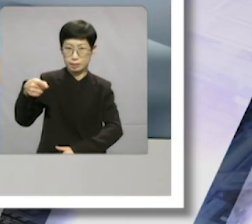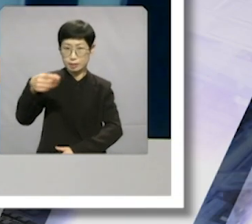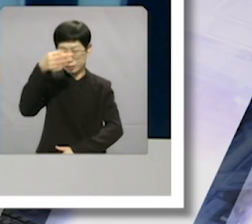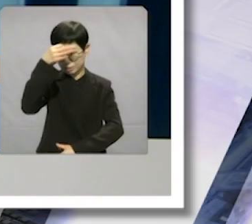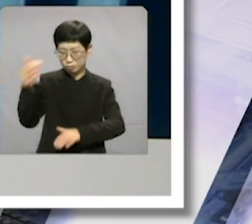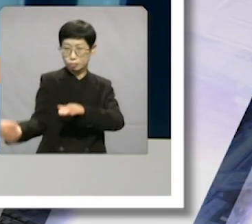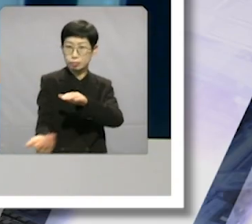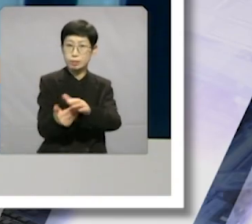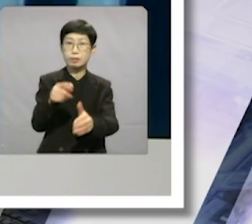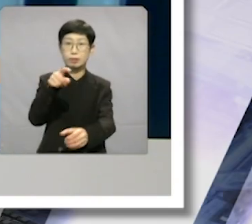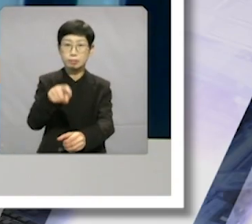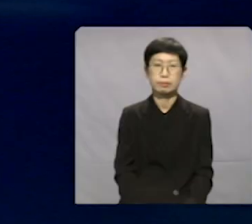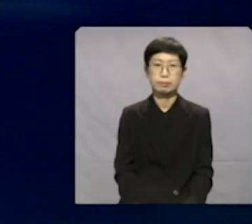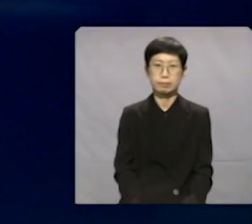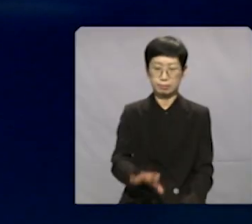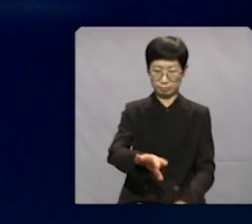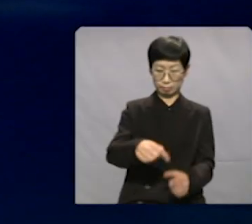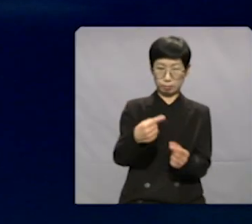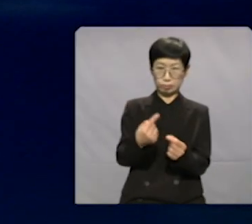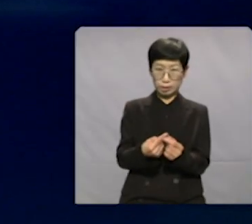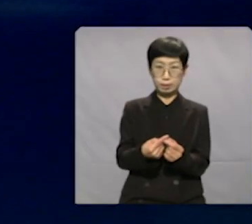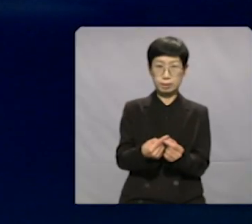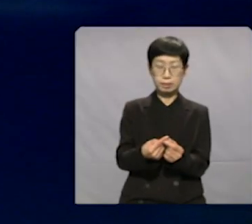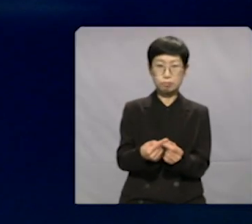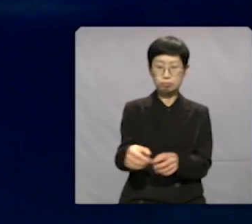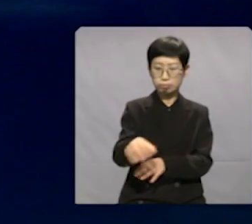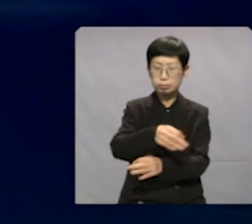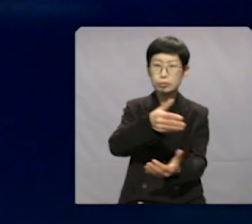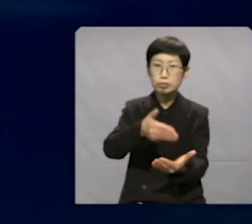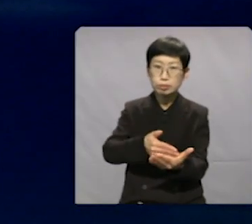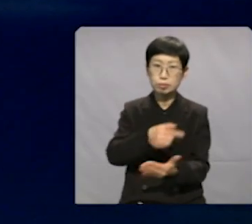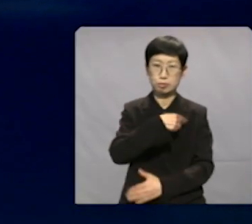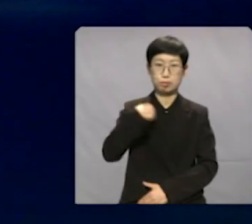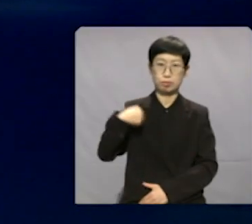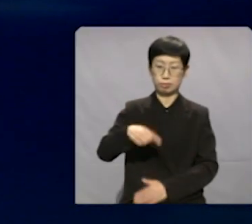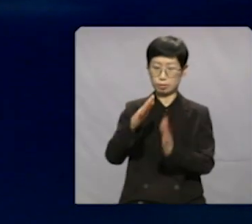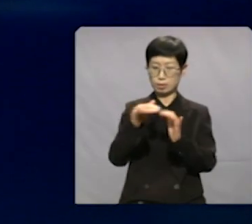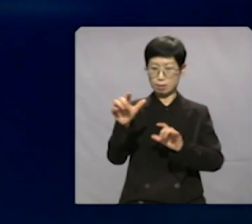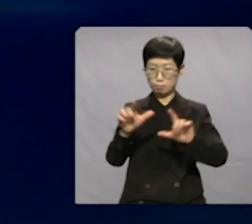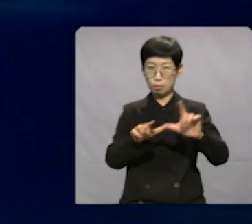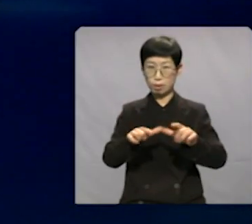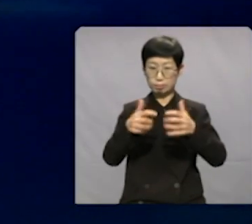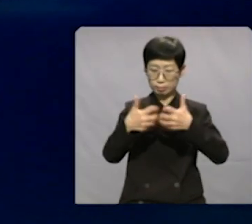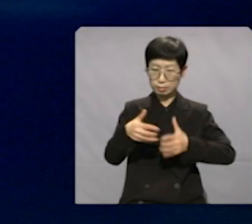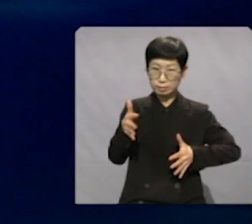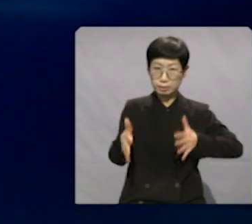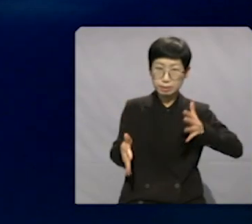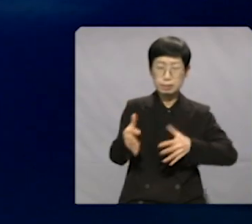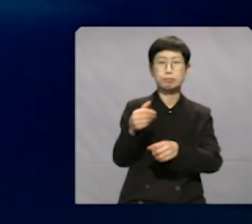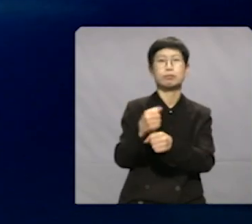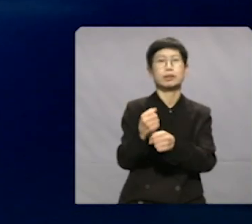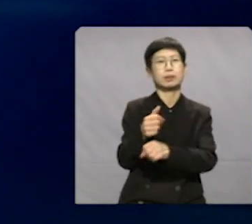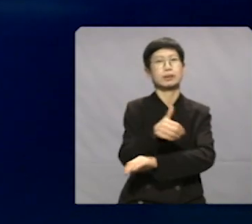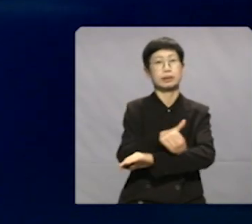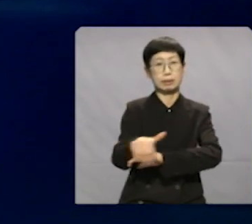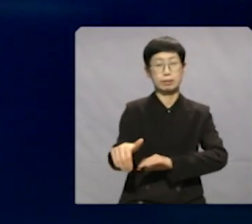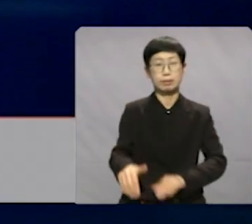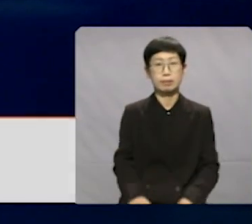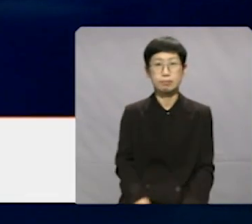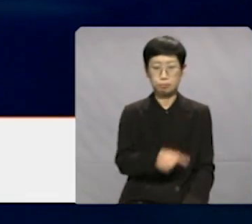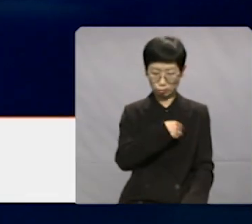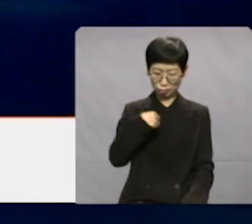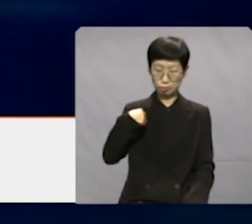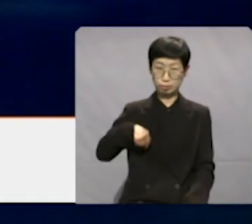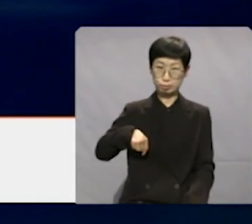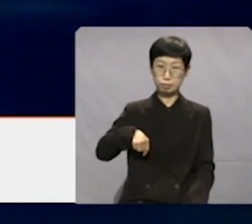달성을 목표로 하고 있습니다. 첫째 살펴볼 소식, 중국의 휴머노이드 로봇 양산 소식인데요.